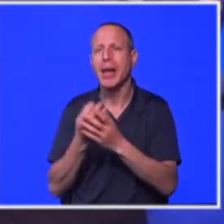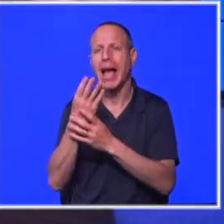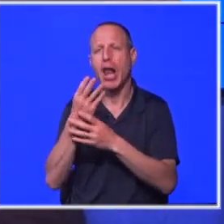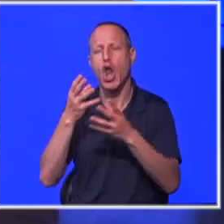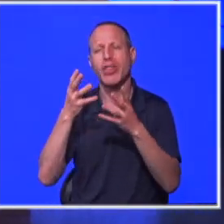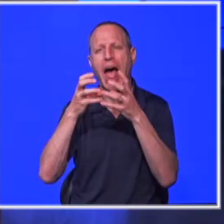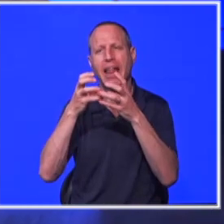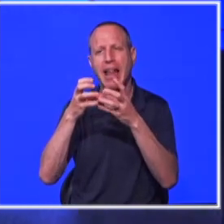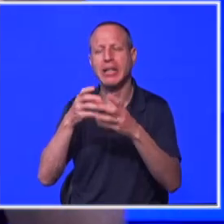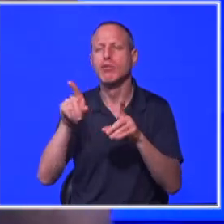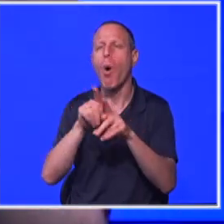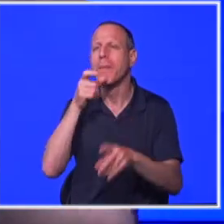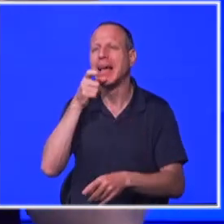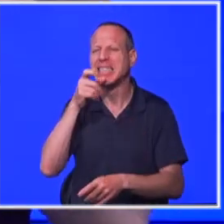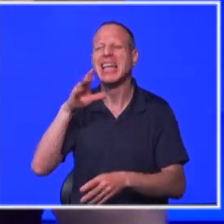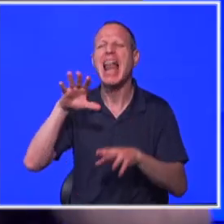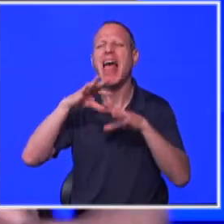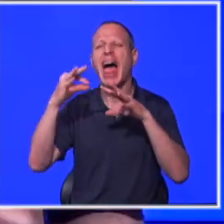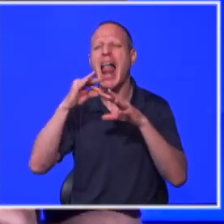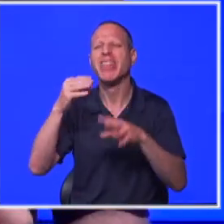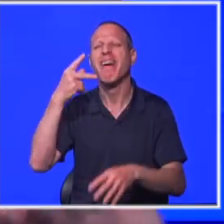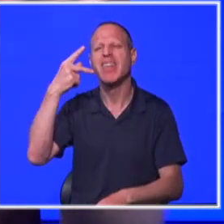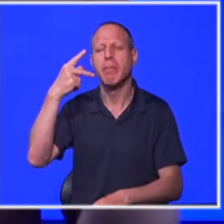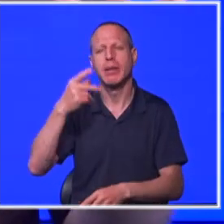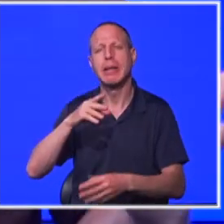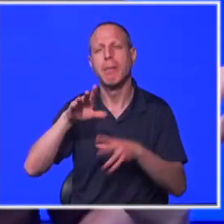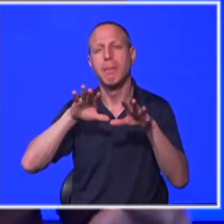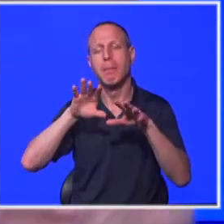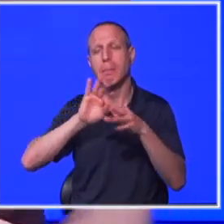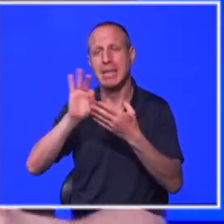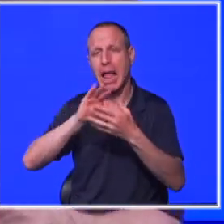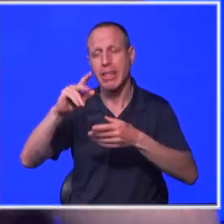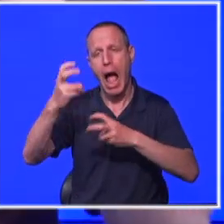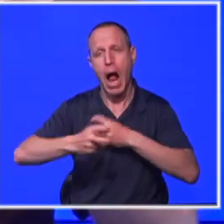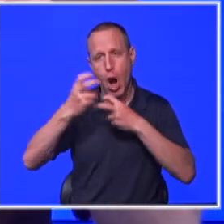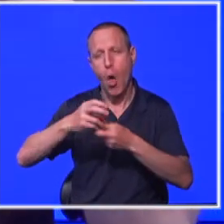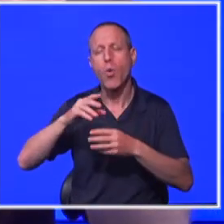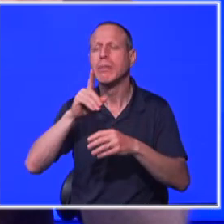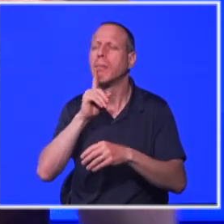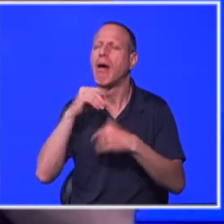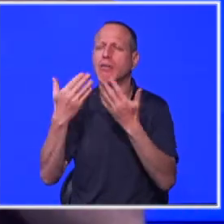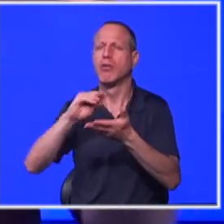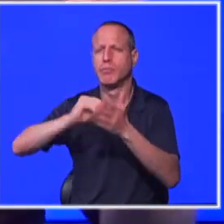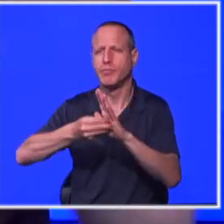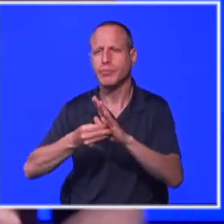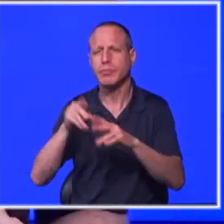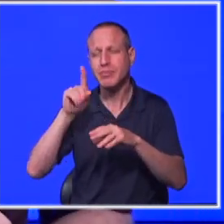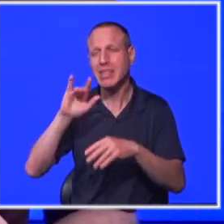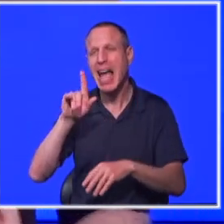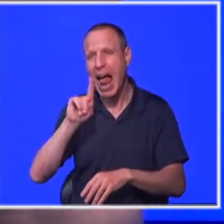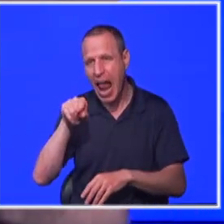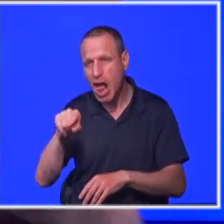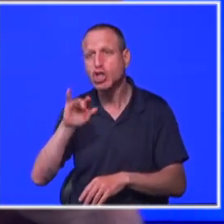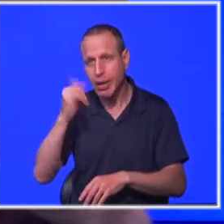תאילנד או פיליפינים. משרד החקלאות ממעט באישורי יבוא, ואלו שכן, הוא נותן אחרי 4 שנים של איסורים